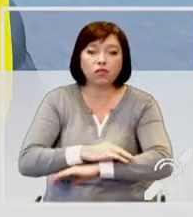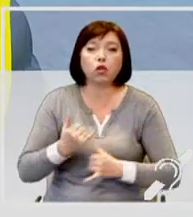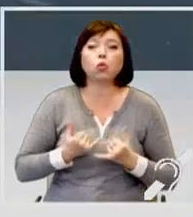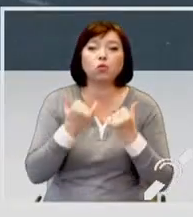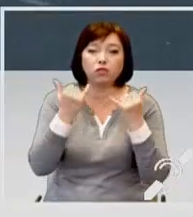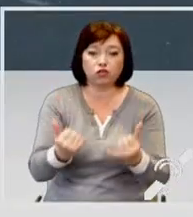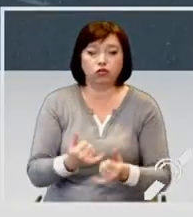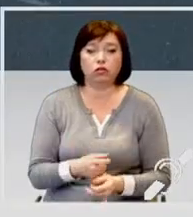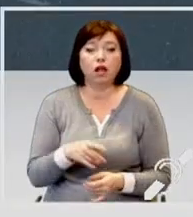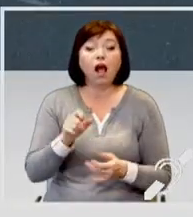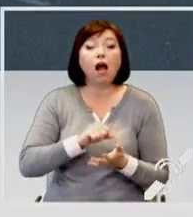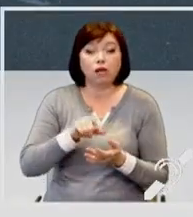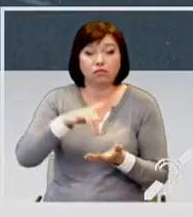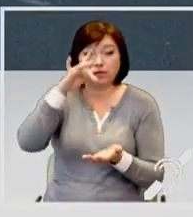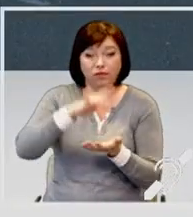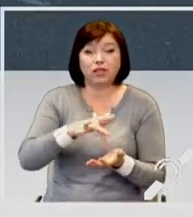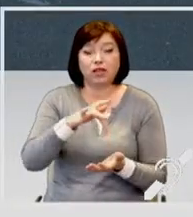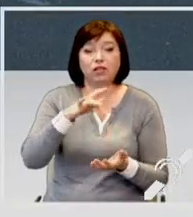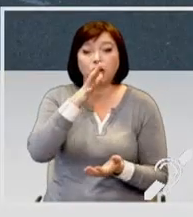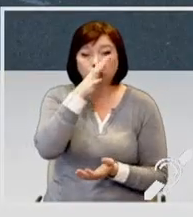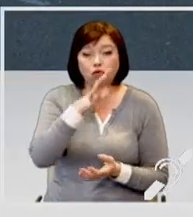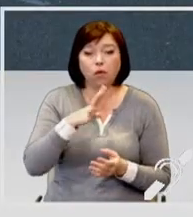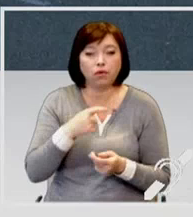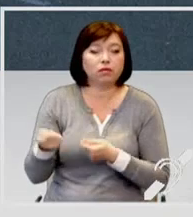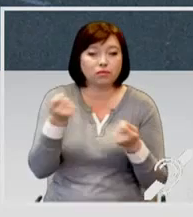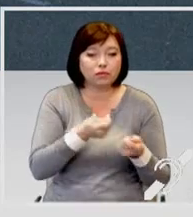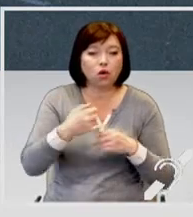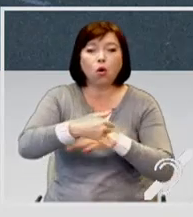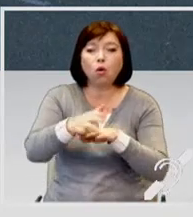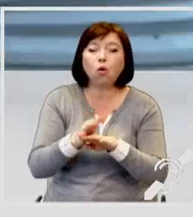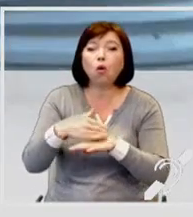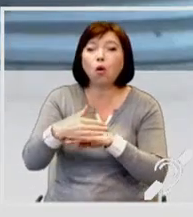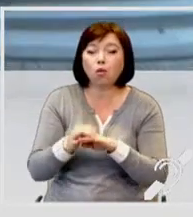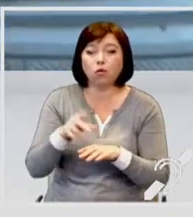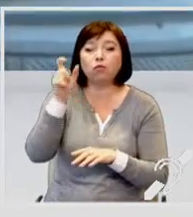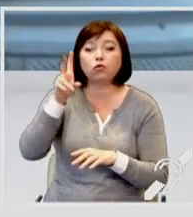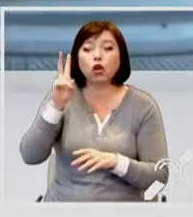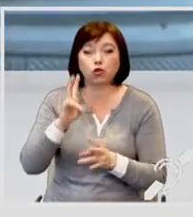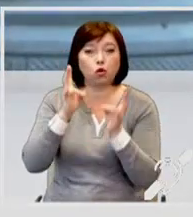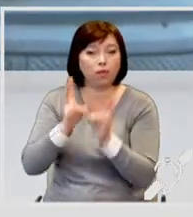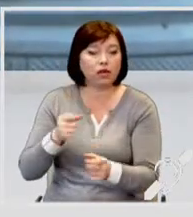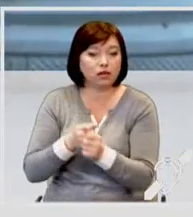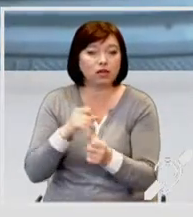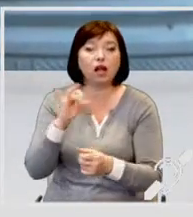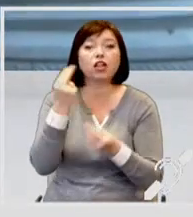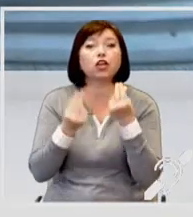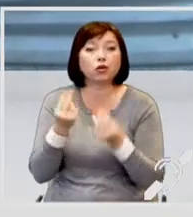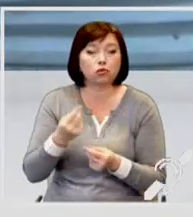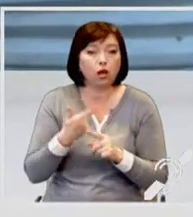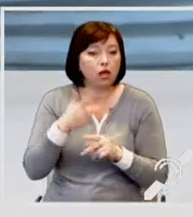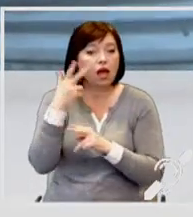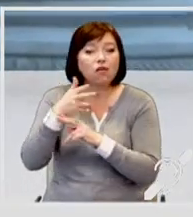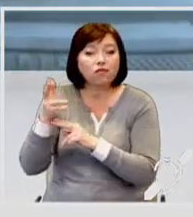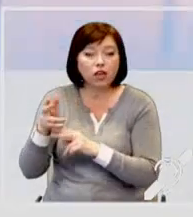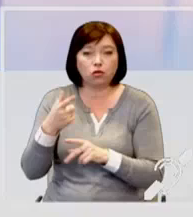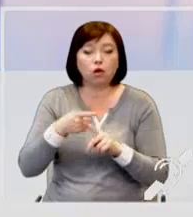în trafic. Pe asfaltul din Piața Marii Adunării Naționale a fost adusă încălțămintea victimelor accidentelor, dar și jucării. Sunt imagini ce